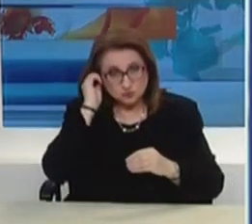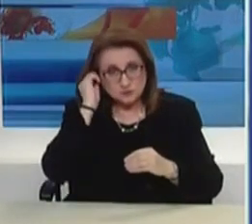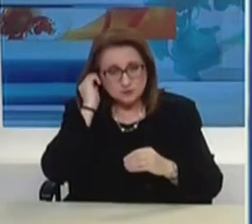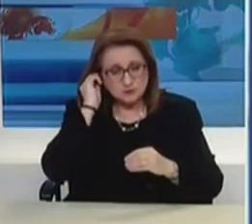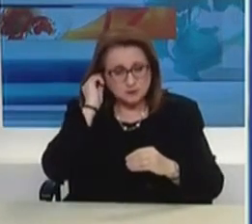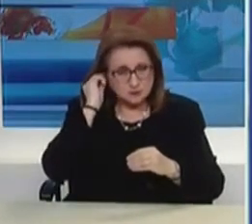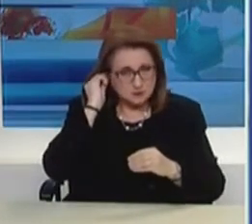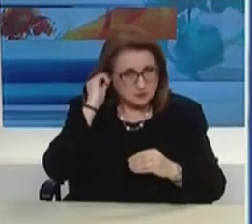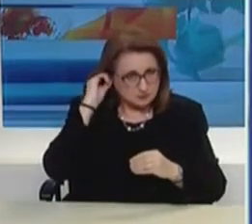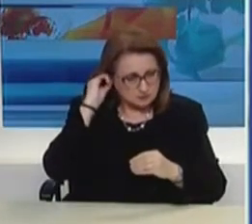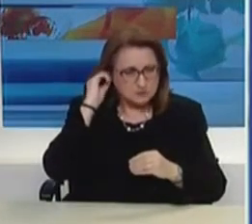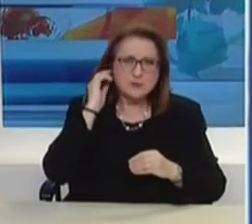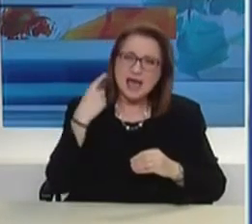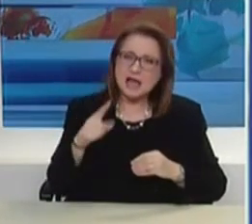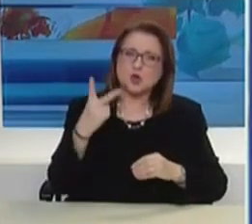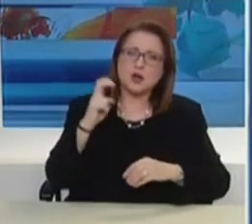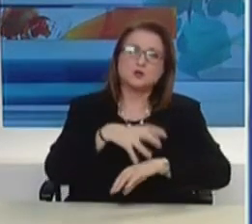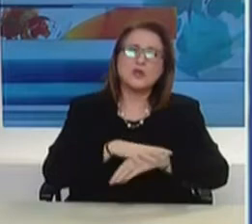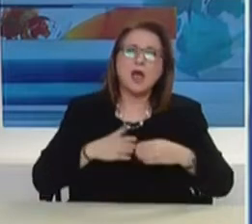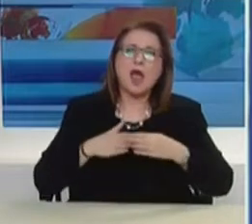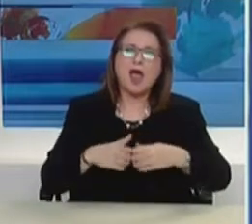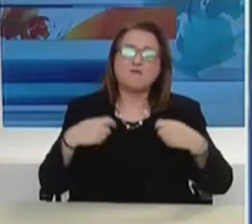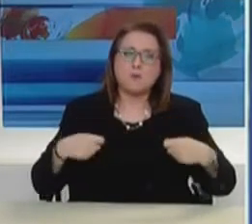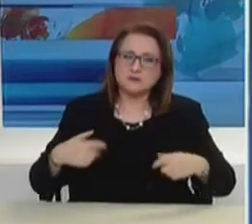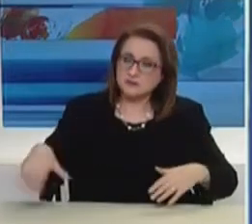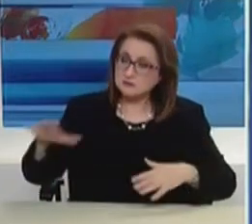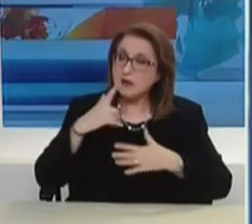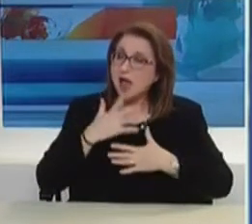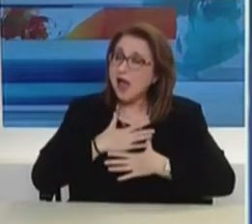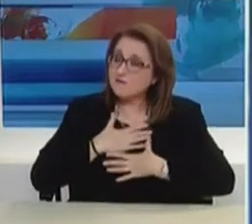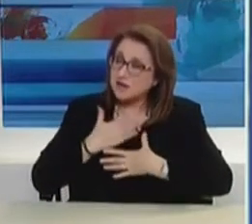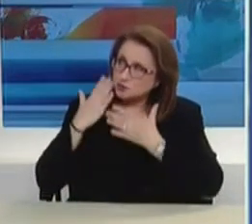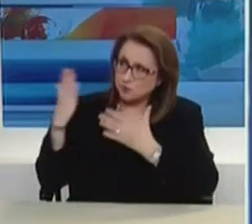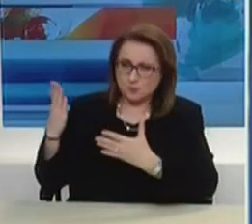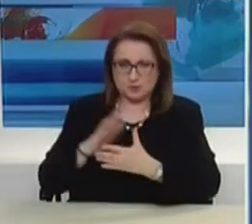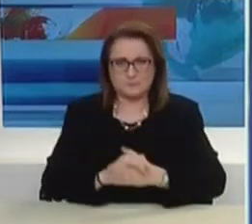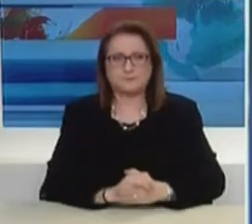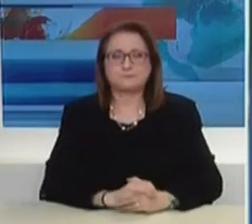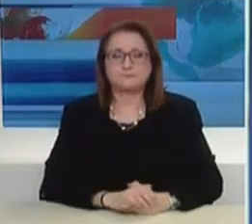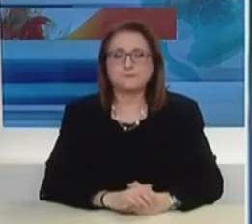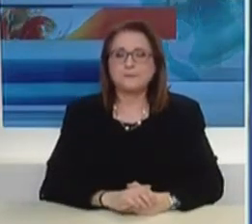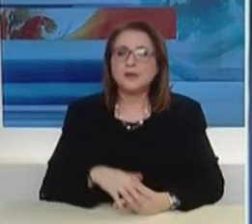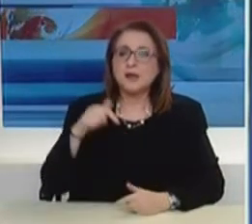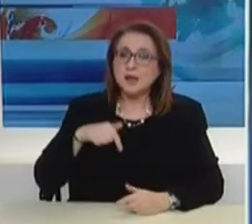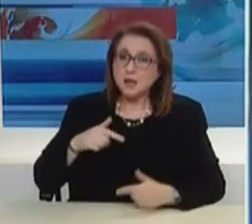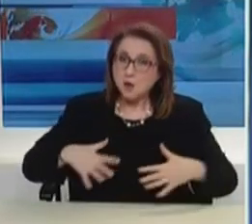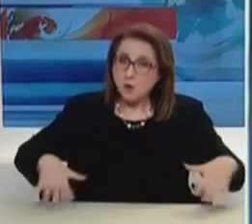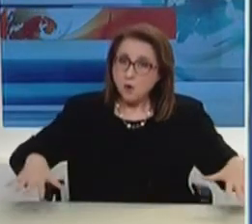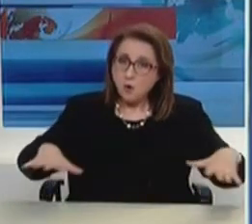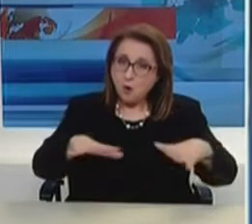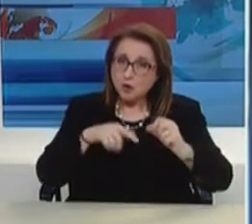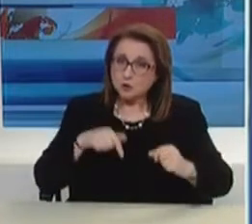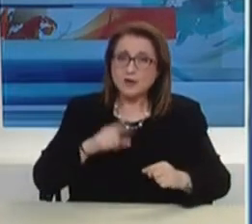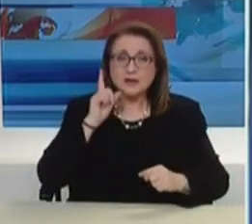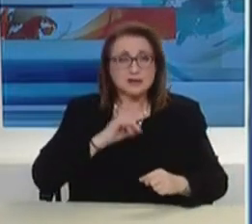τόσο δύσκολη συγκυρία για την πατρίδα. Αγαπητοί μου συμπολίτες, κυρίες και κύριοι, έχουμε βρεθεί σε μια κρίσιμη καμπή, σε